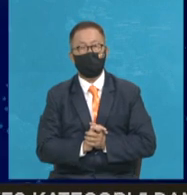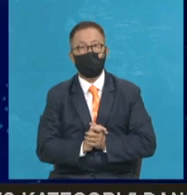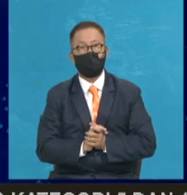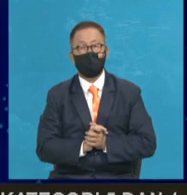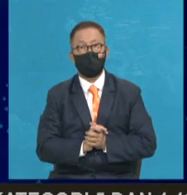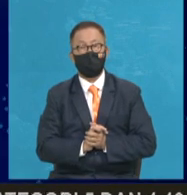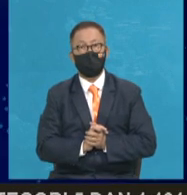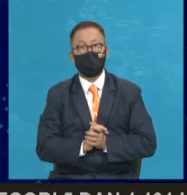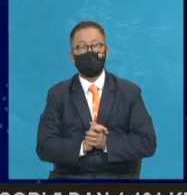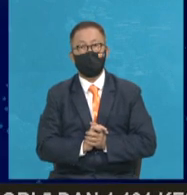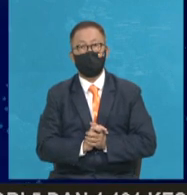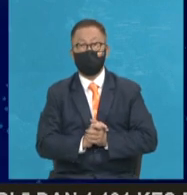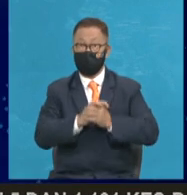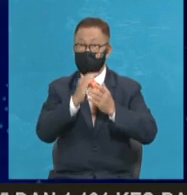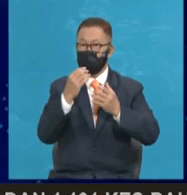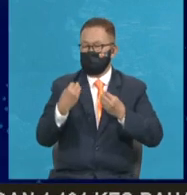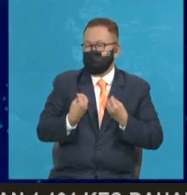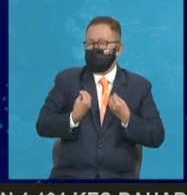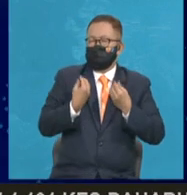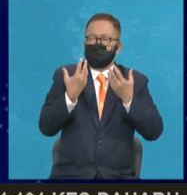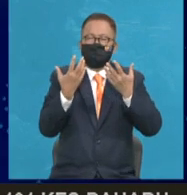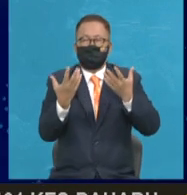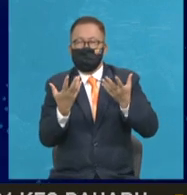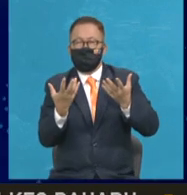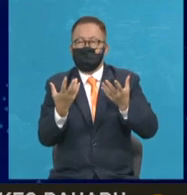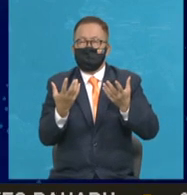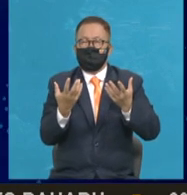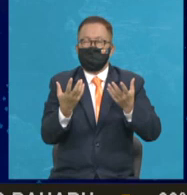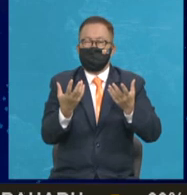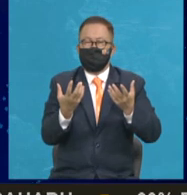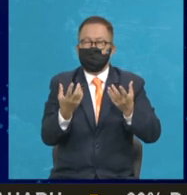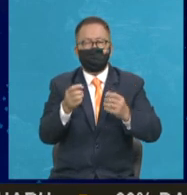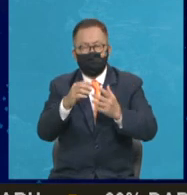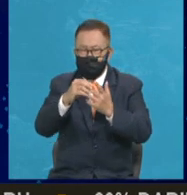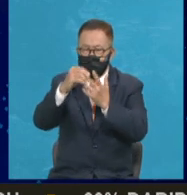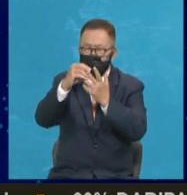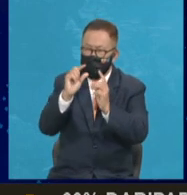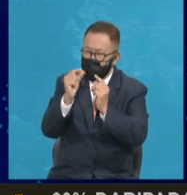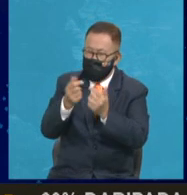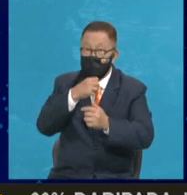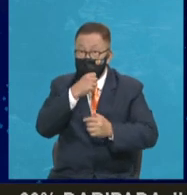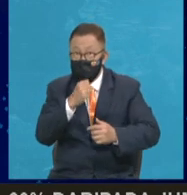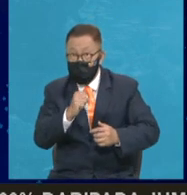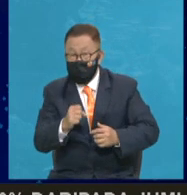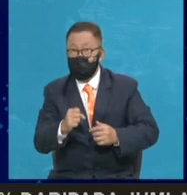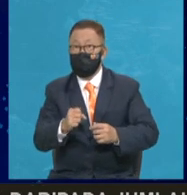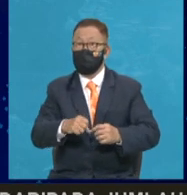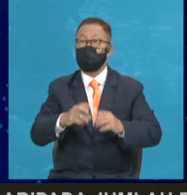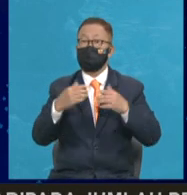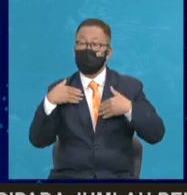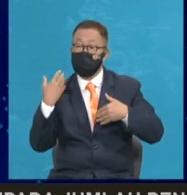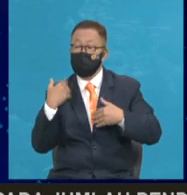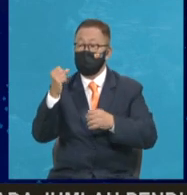di dalam memupuk semangat keprihatinan sesama masyarakat yang membutuhkan terutama golongan warga emas kumpulan beliin Pak